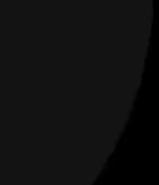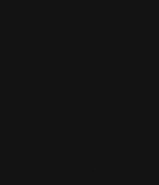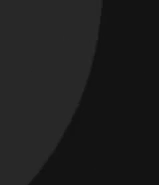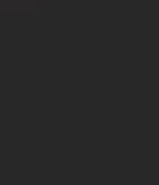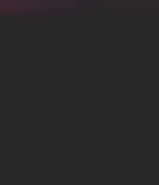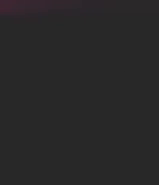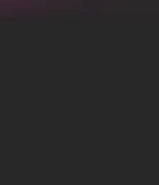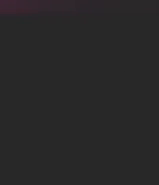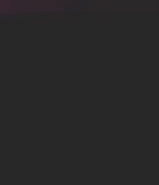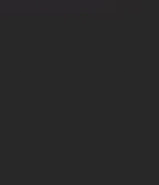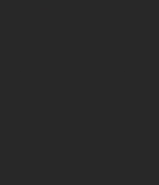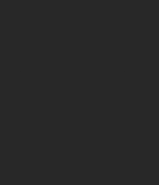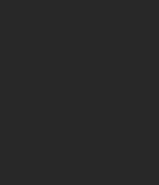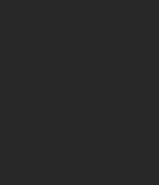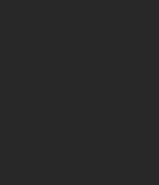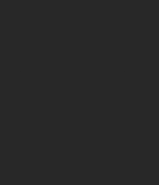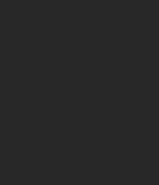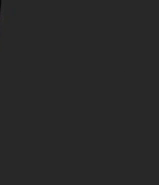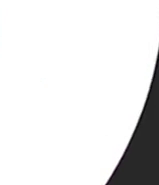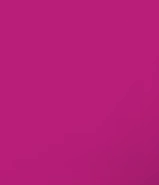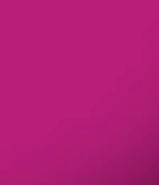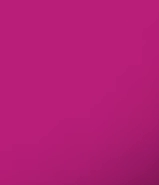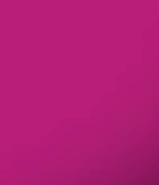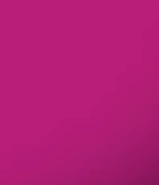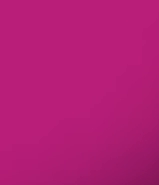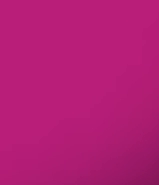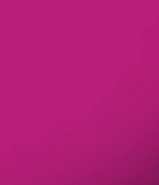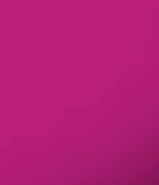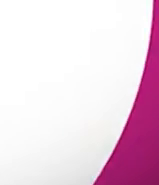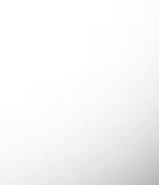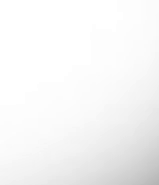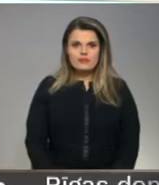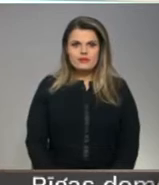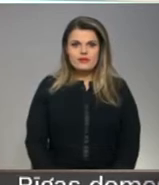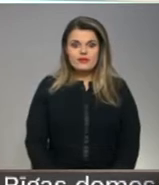Re! Viss ēters ir te!